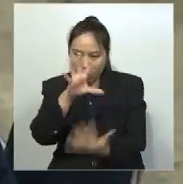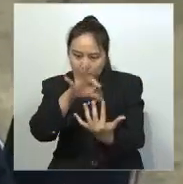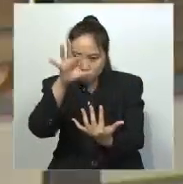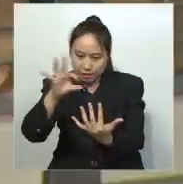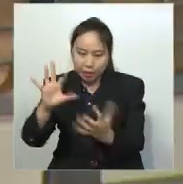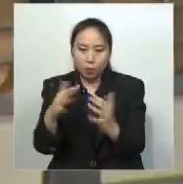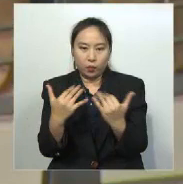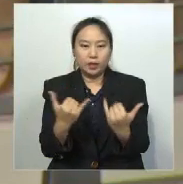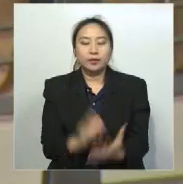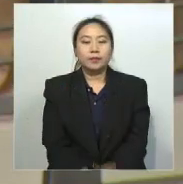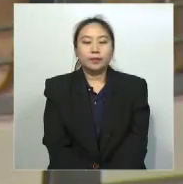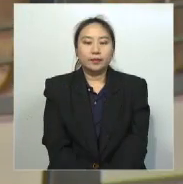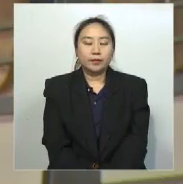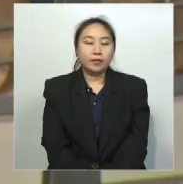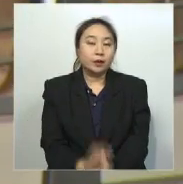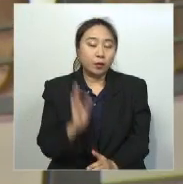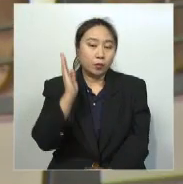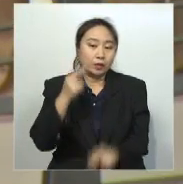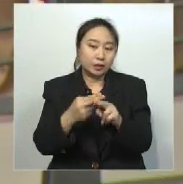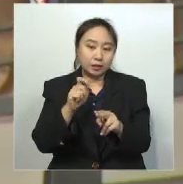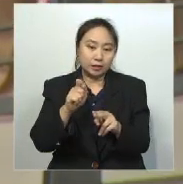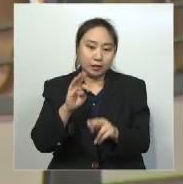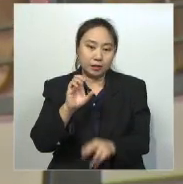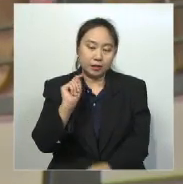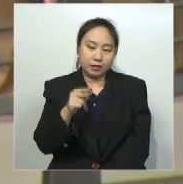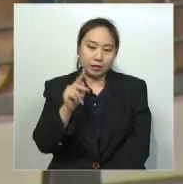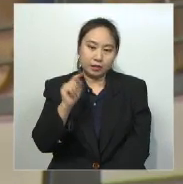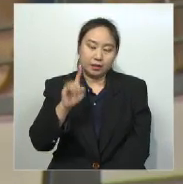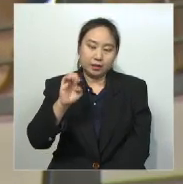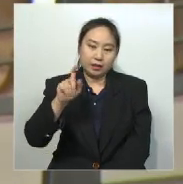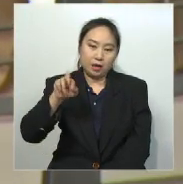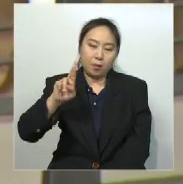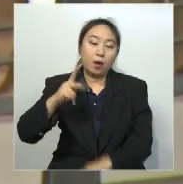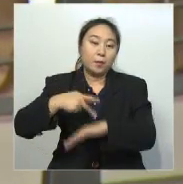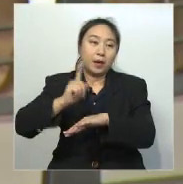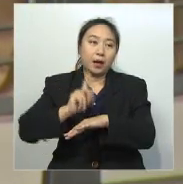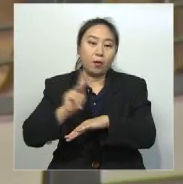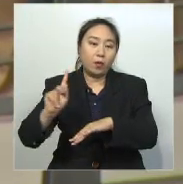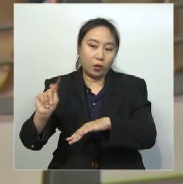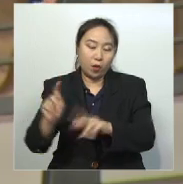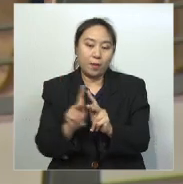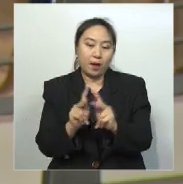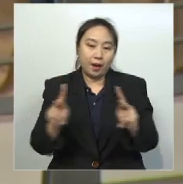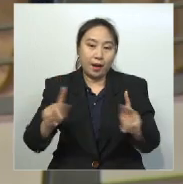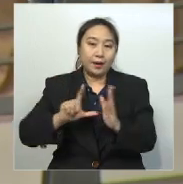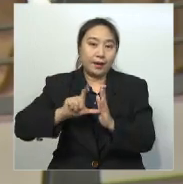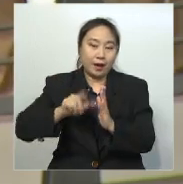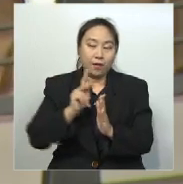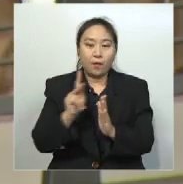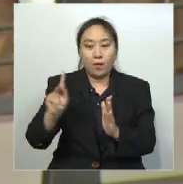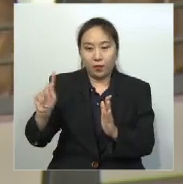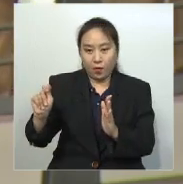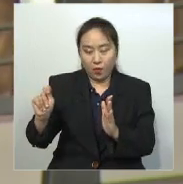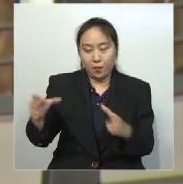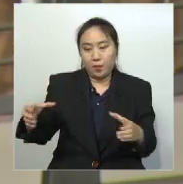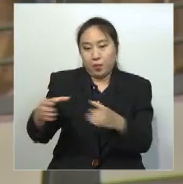ค่ะนายอิทธิพรบุญประคองประธานกกต.พร้อมด้วยคณะกรรมการและเลขาธิการกกต.ในฐานะ